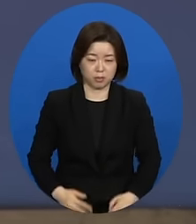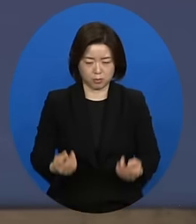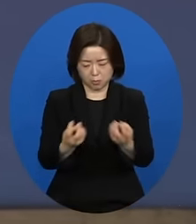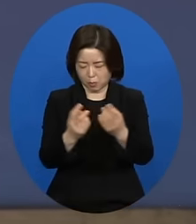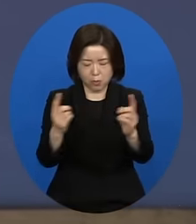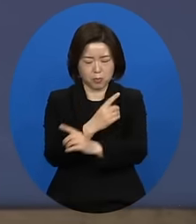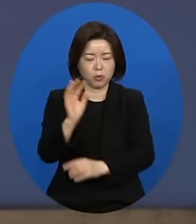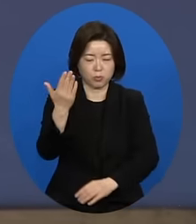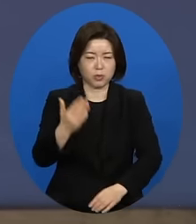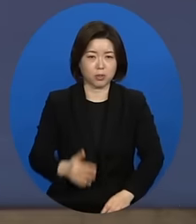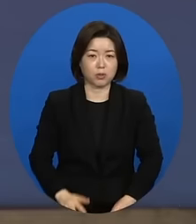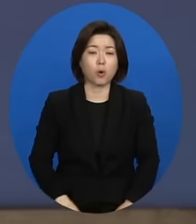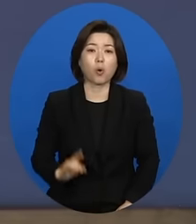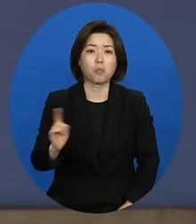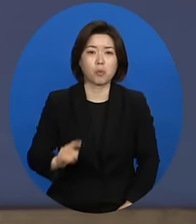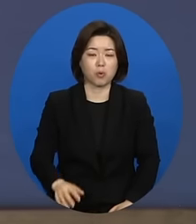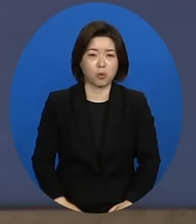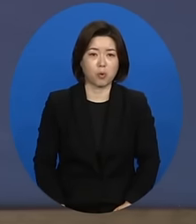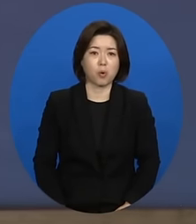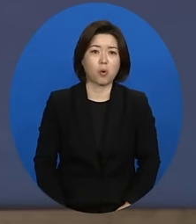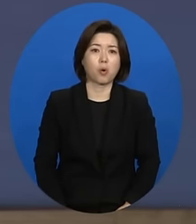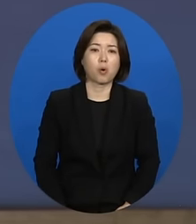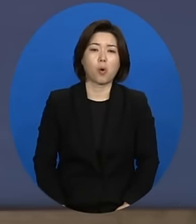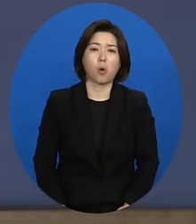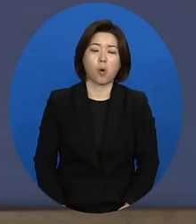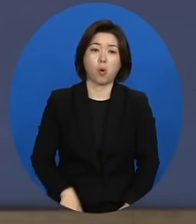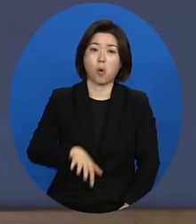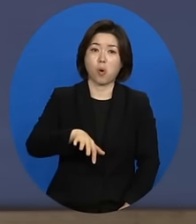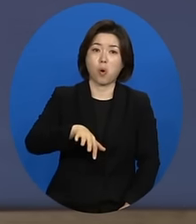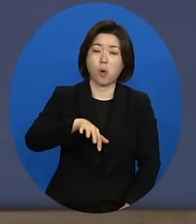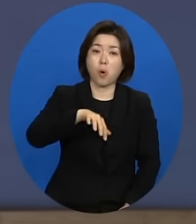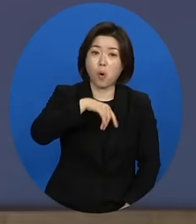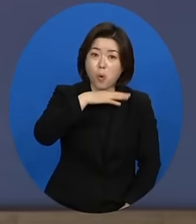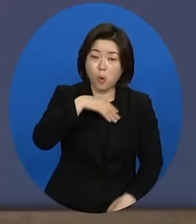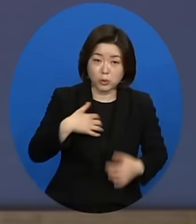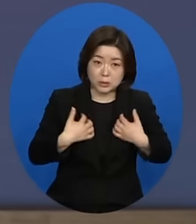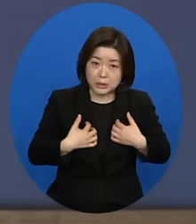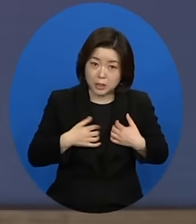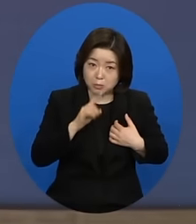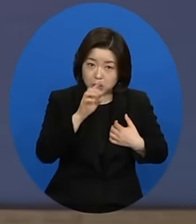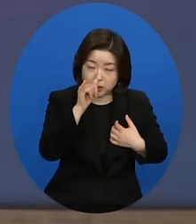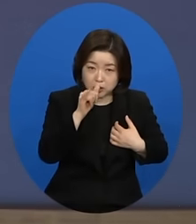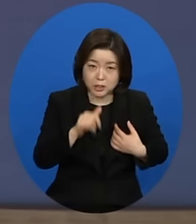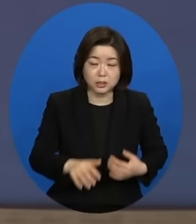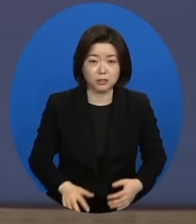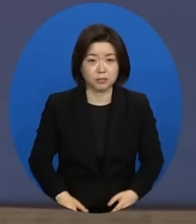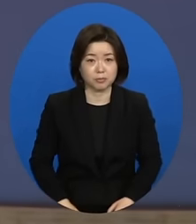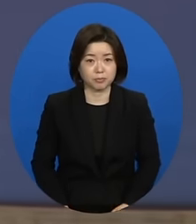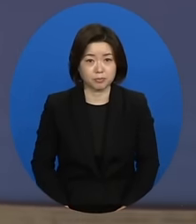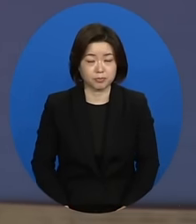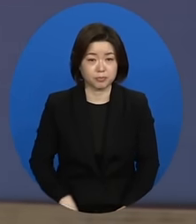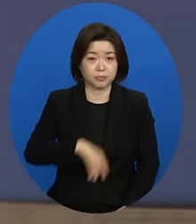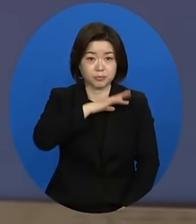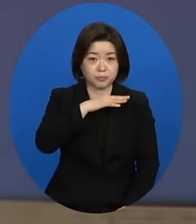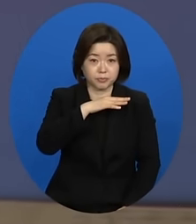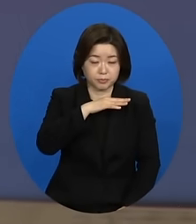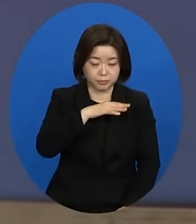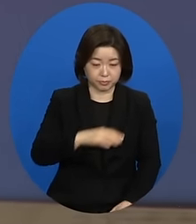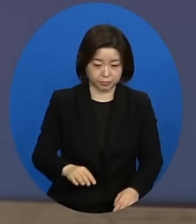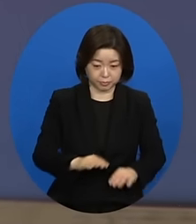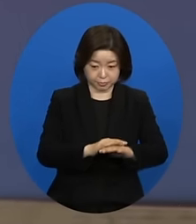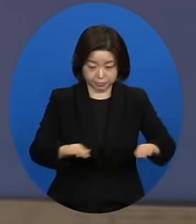방법을. 뭘로요? 오징어로. 오징어 게임이란 말이 있죠? 오징어를 10개